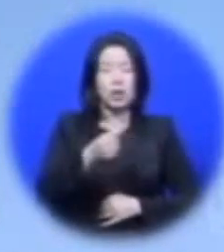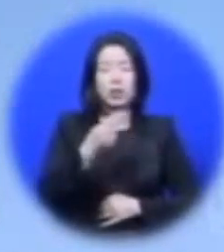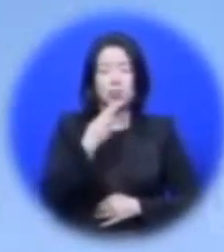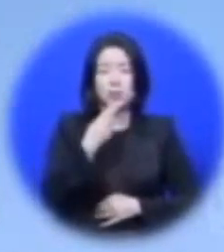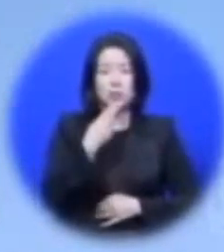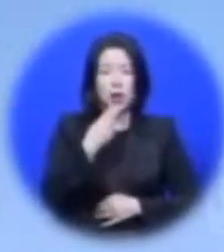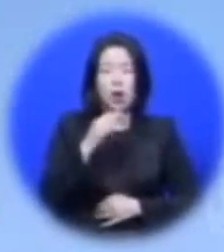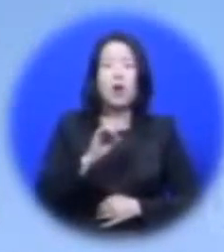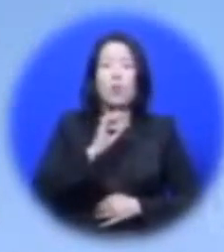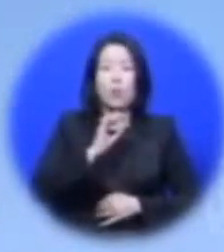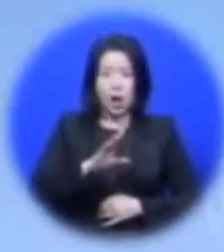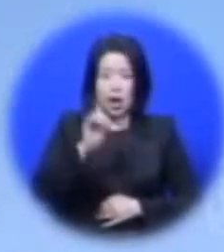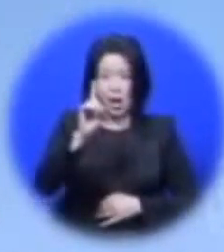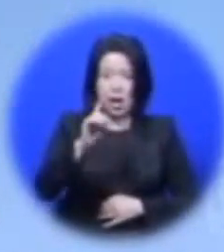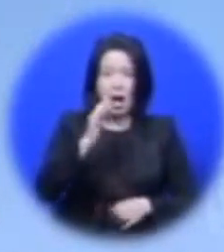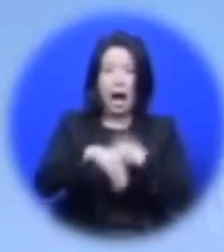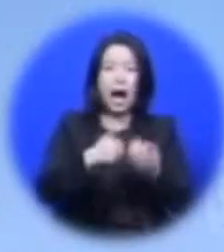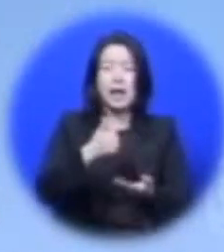오직 하나님 그분입니다.